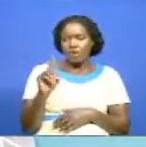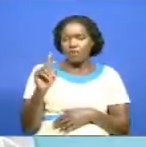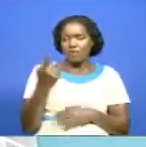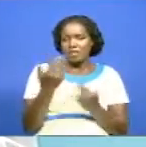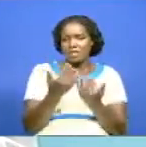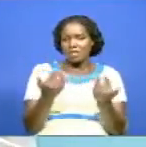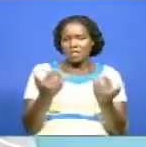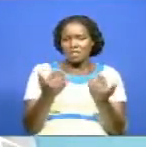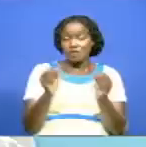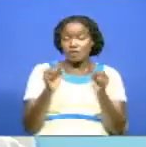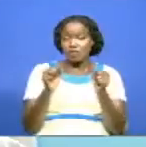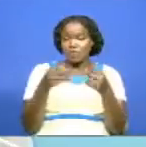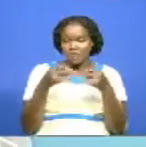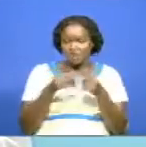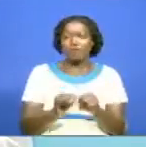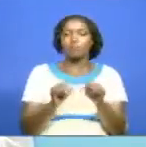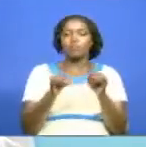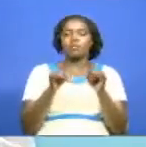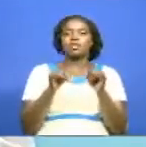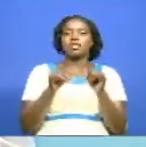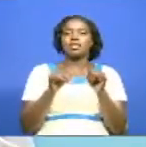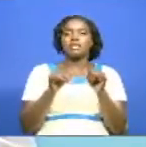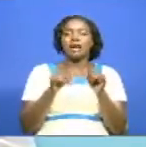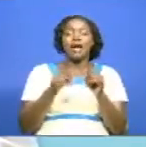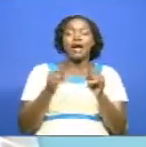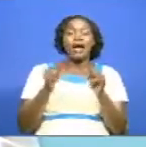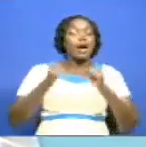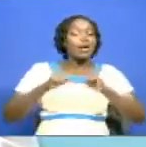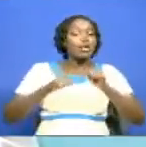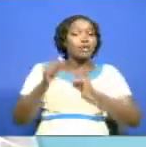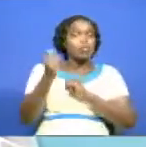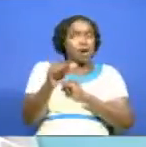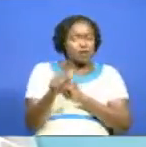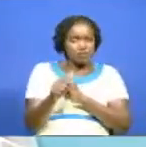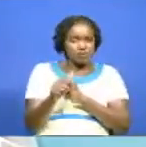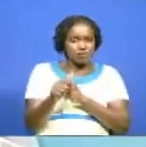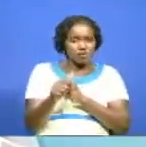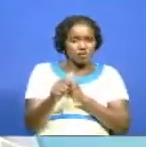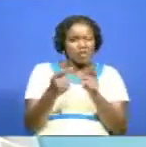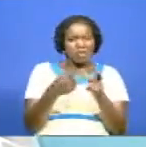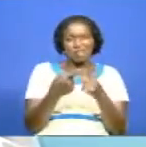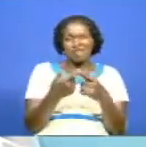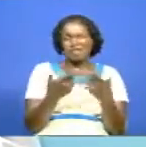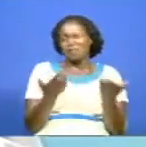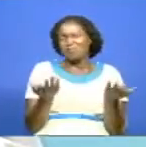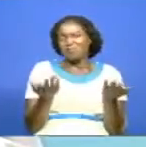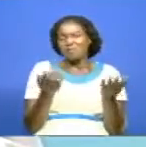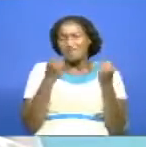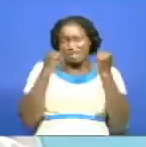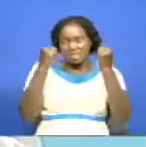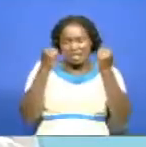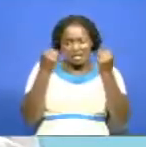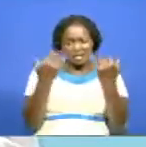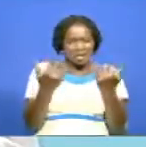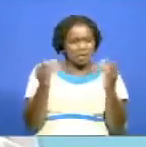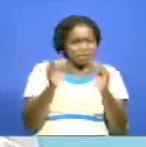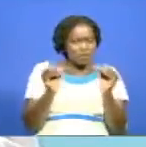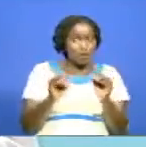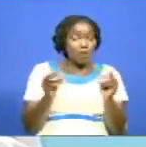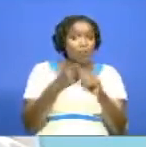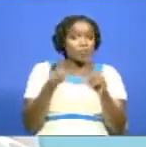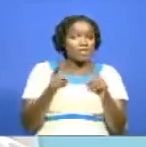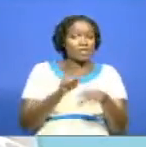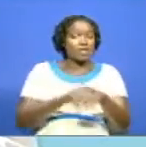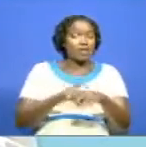ingekuwa yametimizwa, ambayo hatujaweza kuelewana kwa hii miaka yote, hatungekuwa basi tunaenda mgomo kwa wakati huu. Lakini wakati